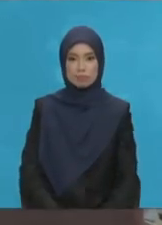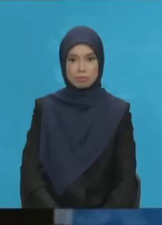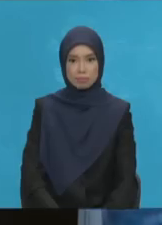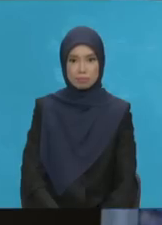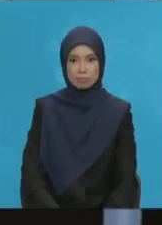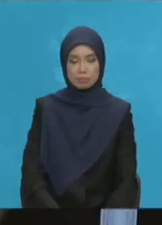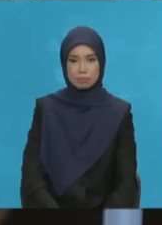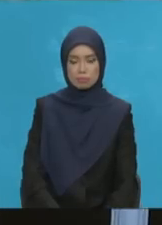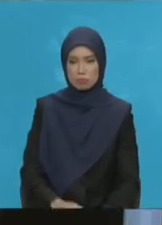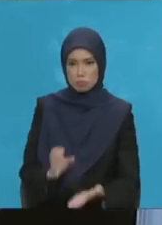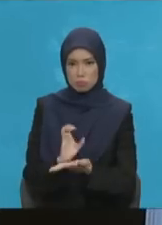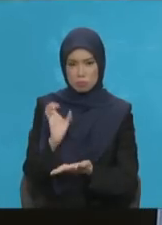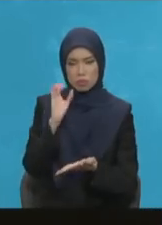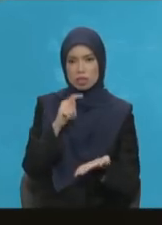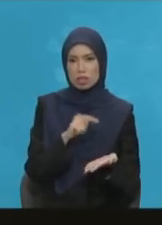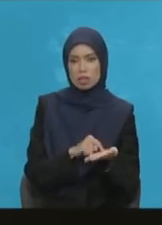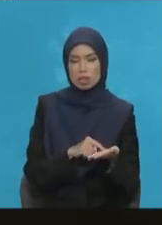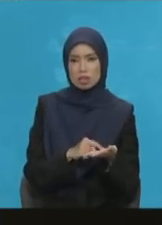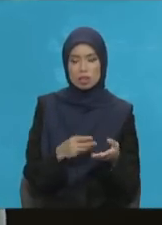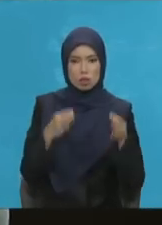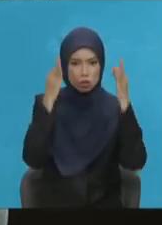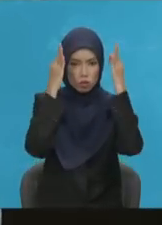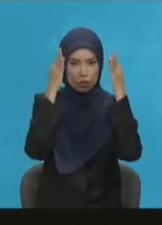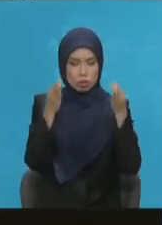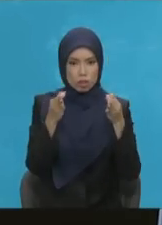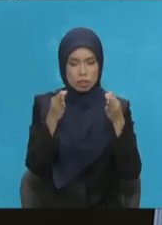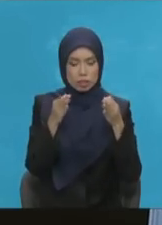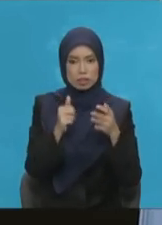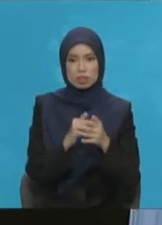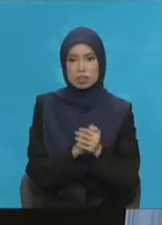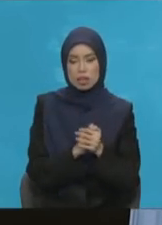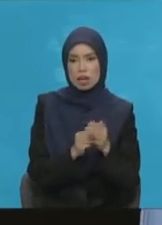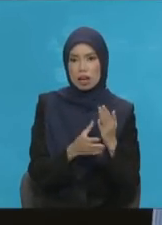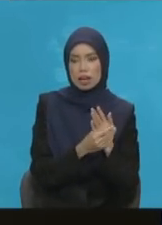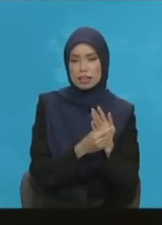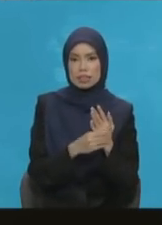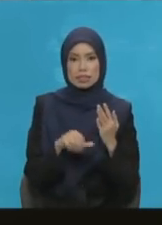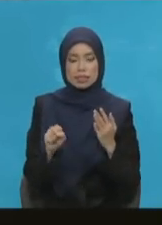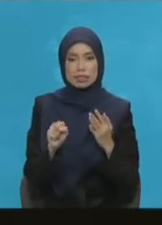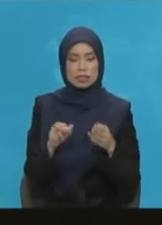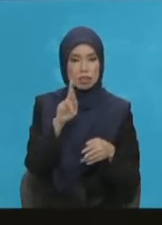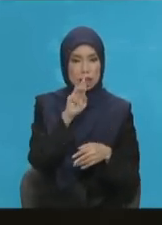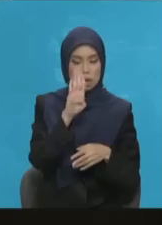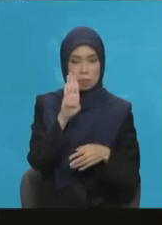perwujudan kampus ini memberi tumpuan terhadap aset-aset penting RB